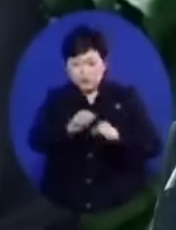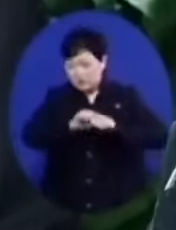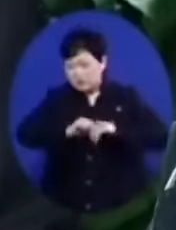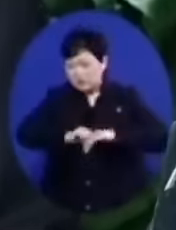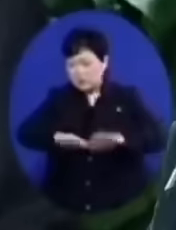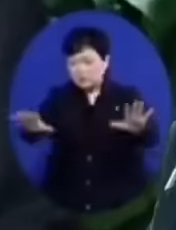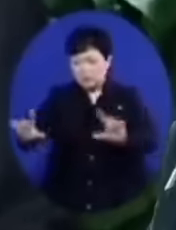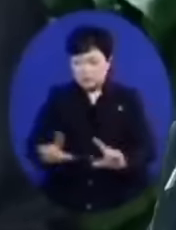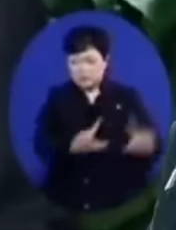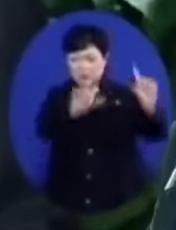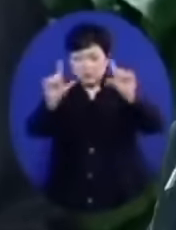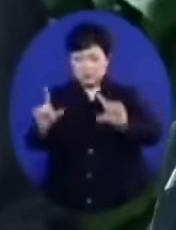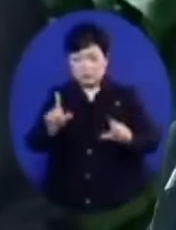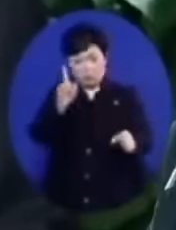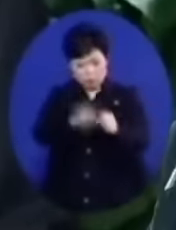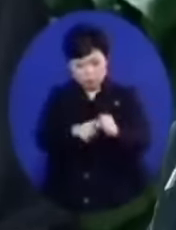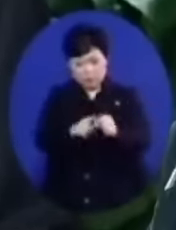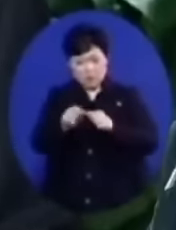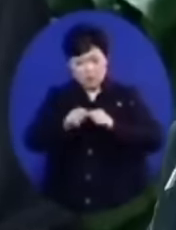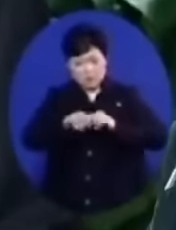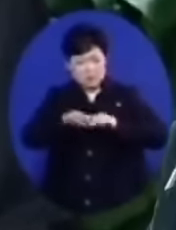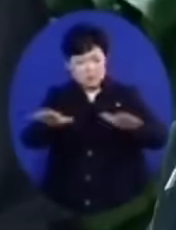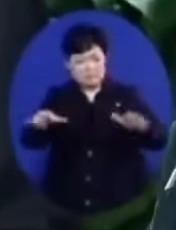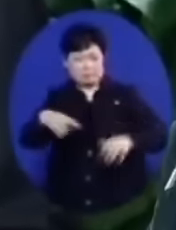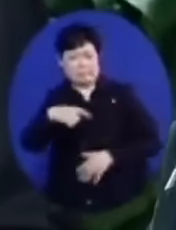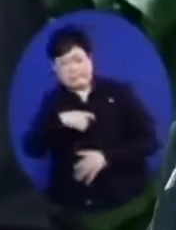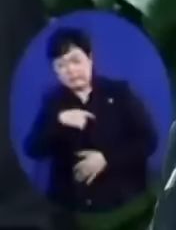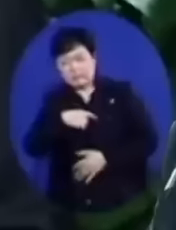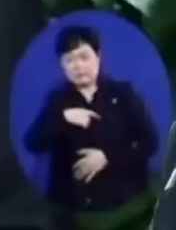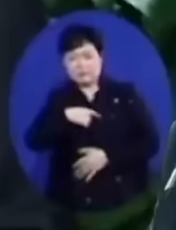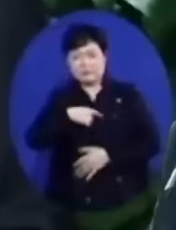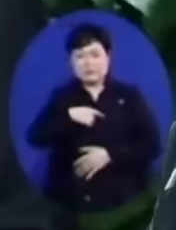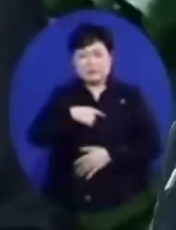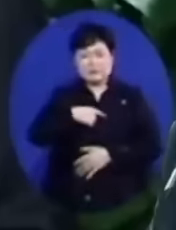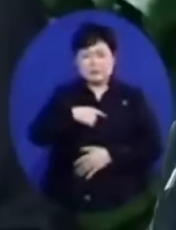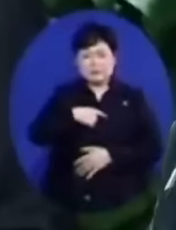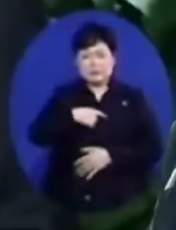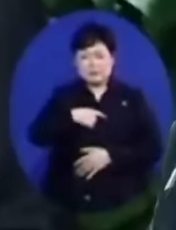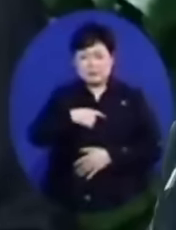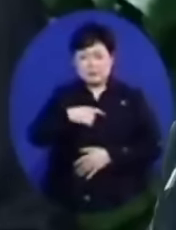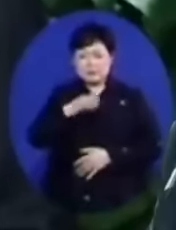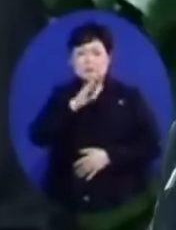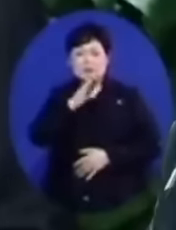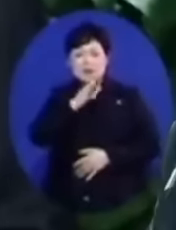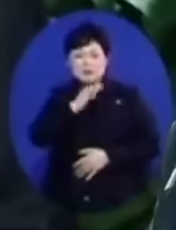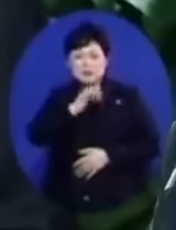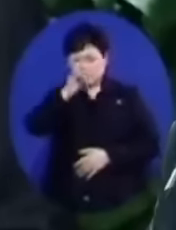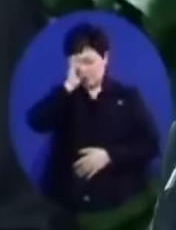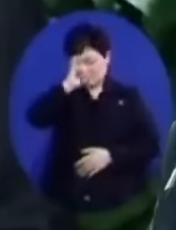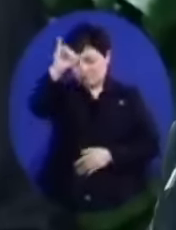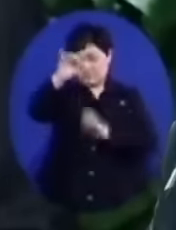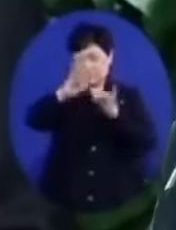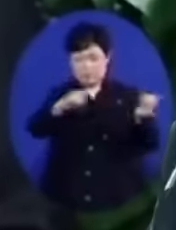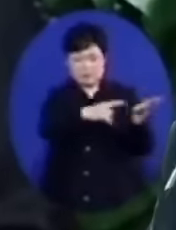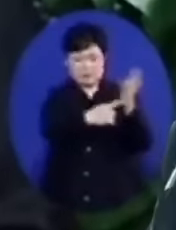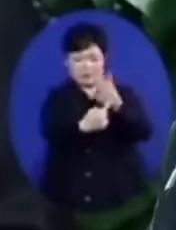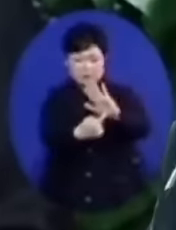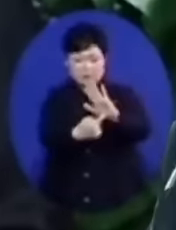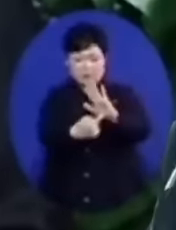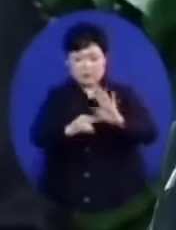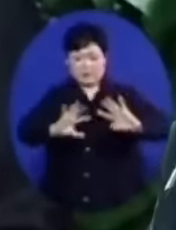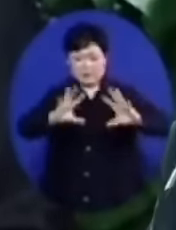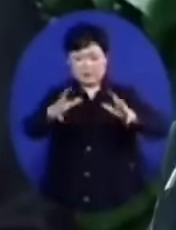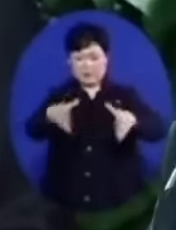되겠는데, 흩어져 살지 않고 니므로로 살아는 영웅이 생겨나자 그를 중심으로 해서 나라를